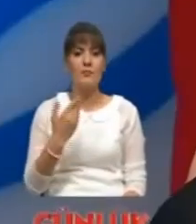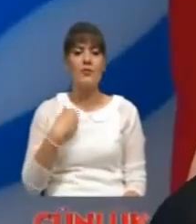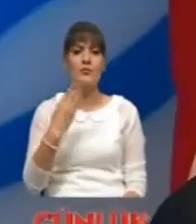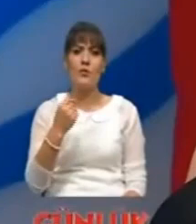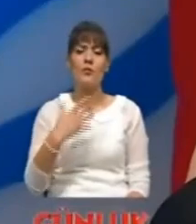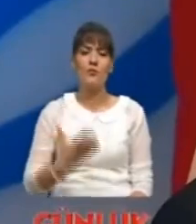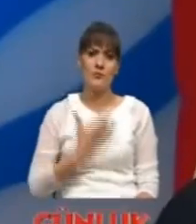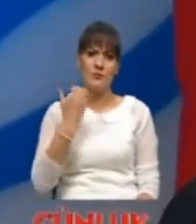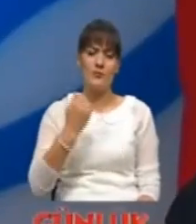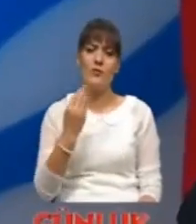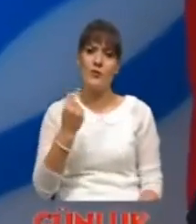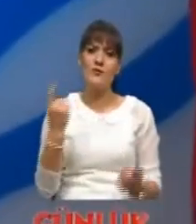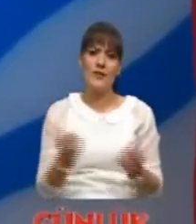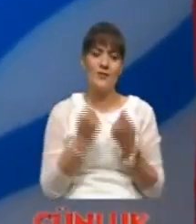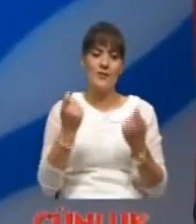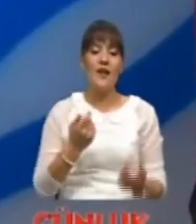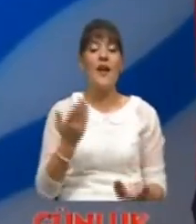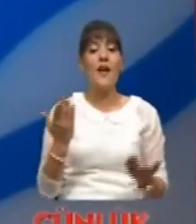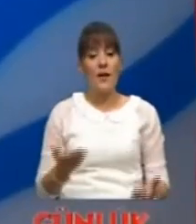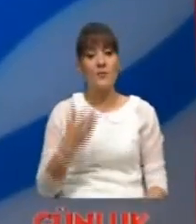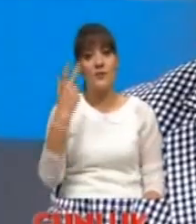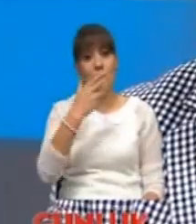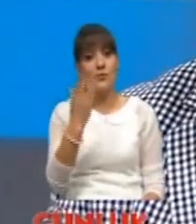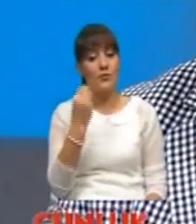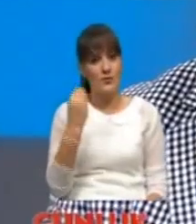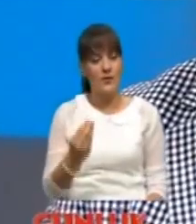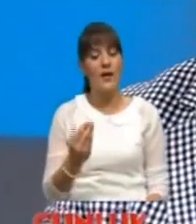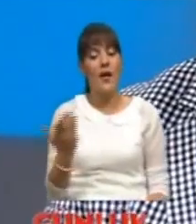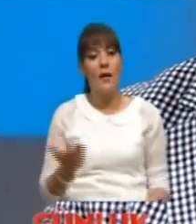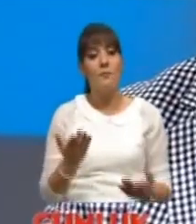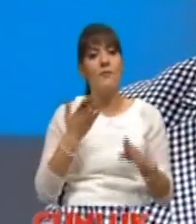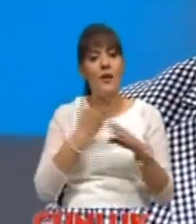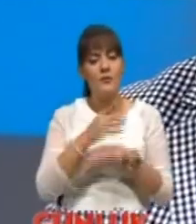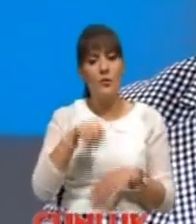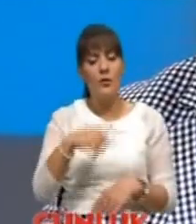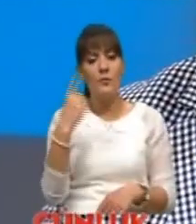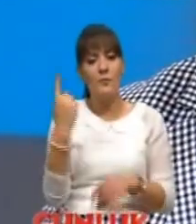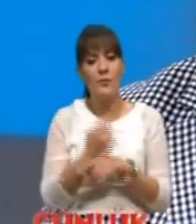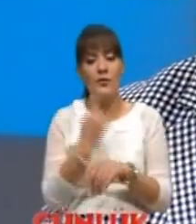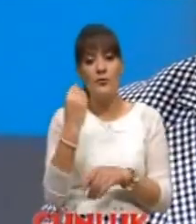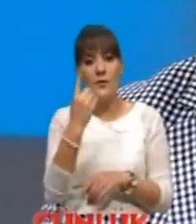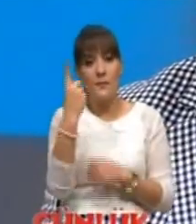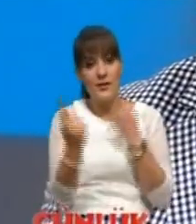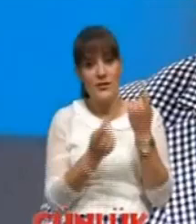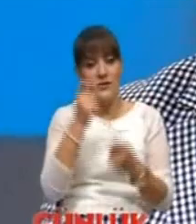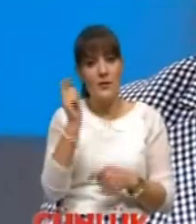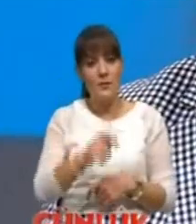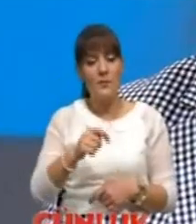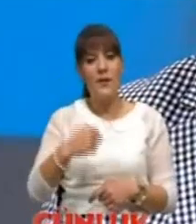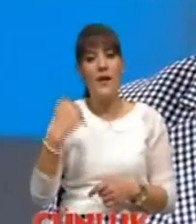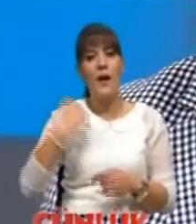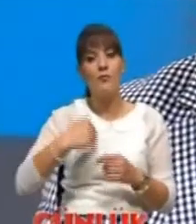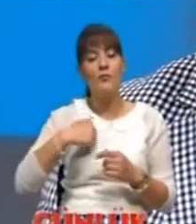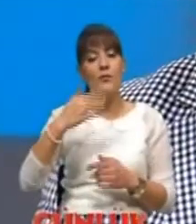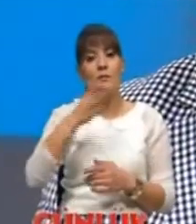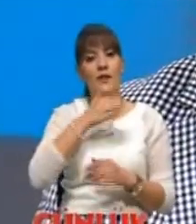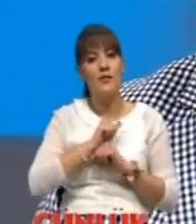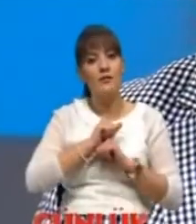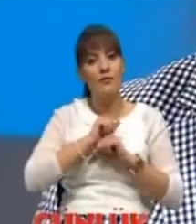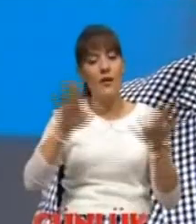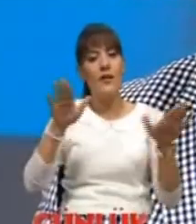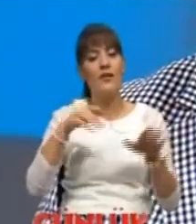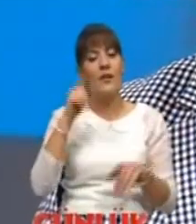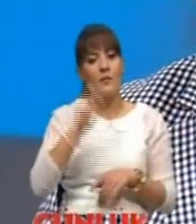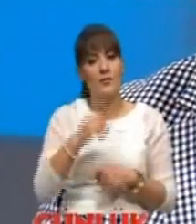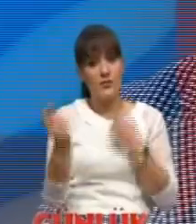bozduruz. Gerçekten. Çok çalışıyoruz. Hem şarkılarınız çok güzel hem de gerçekten böyle bir güzel bir iş yaparak kamuoyunu bilgilendiren,